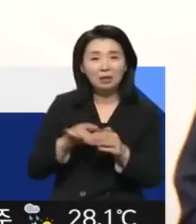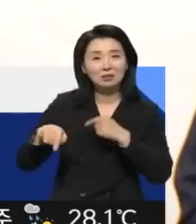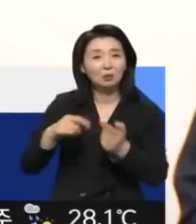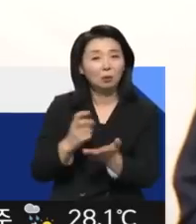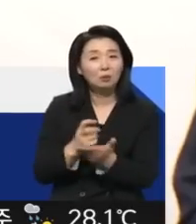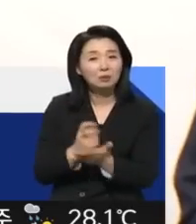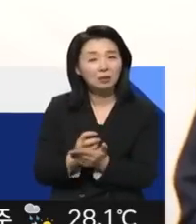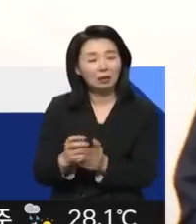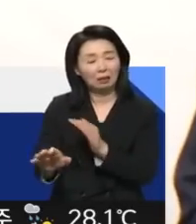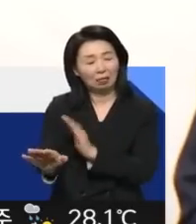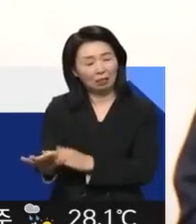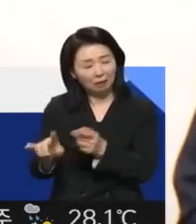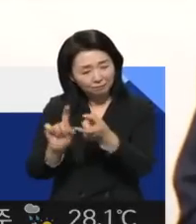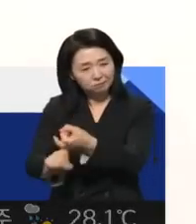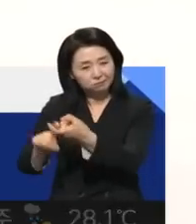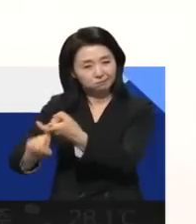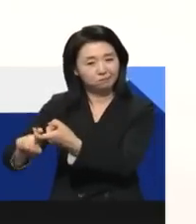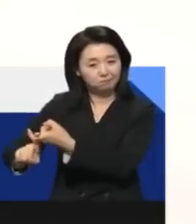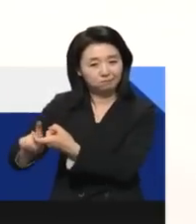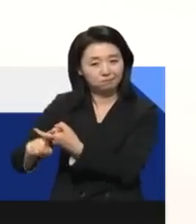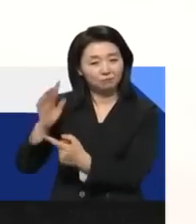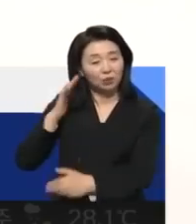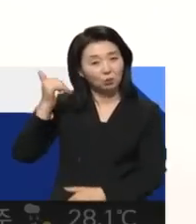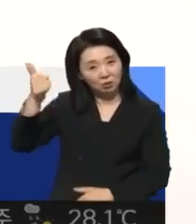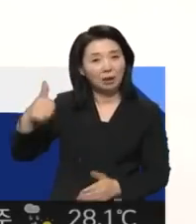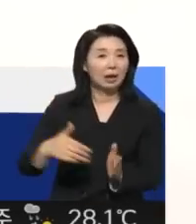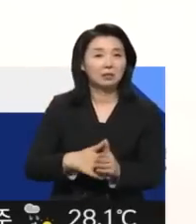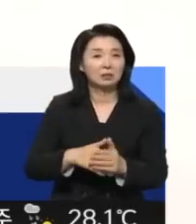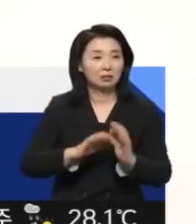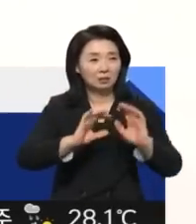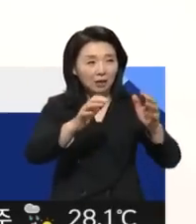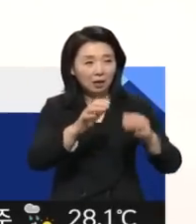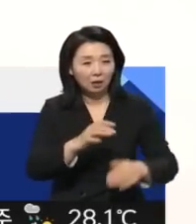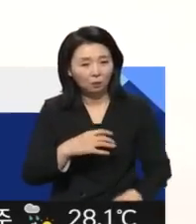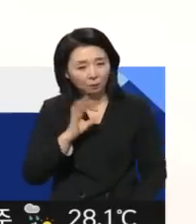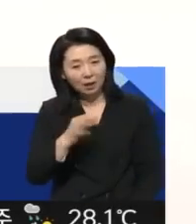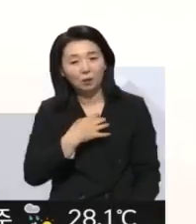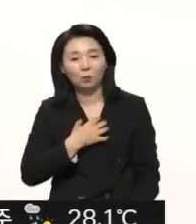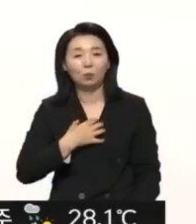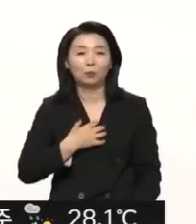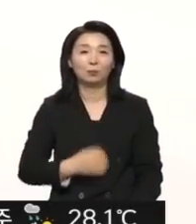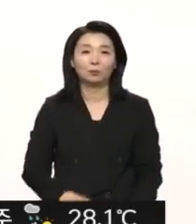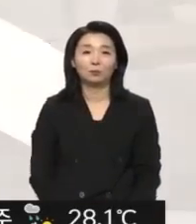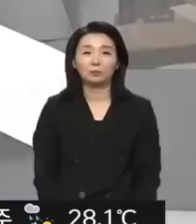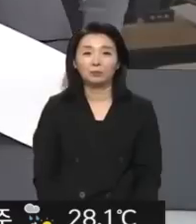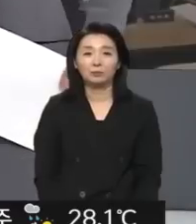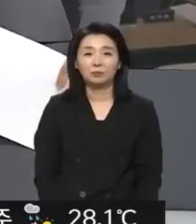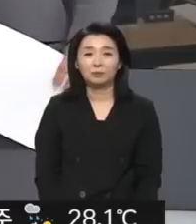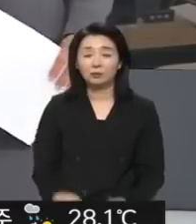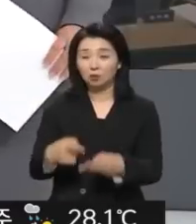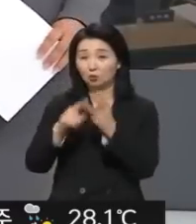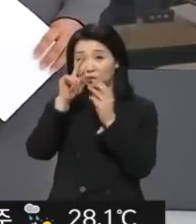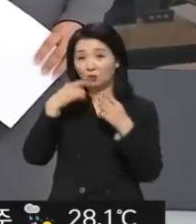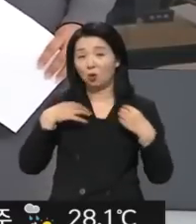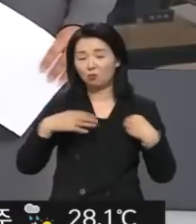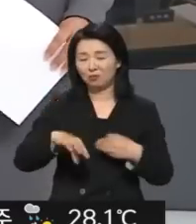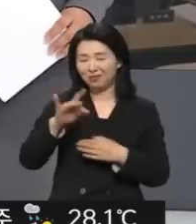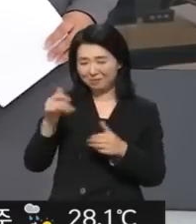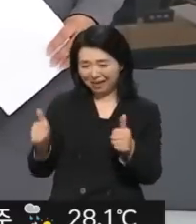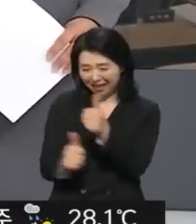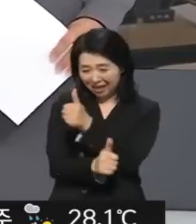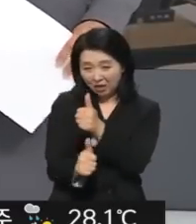그리고 극우 정권, 극우 대통령까지. 나라가 참 걱정입니다. 네, 윤석열 정부의 첫